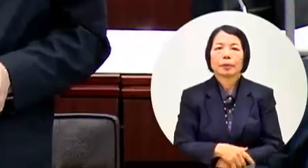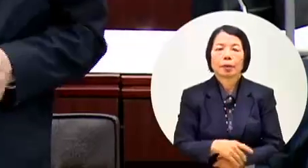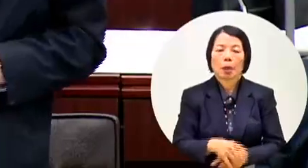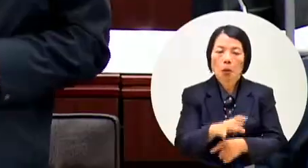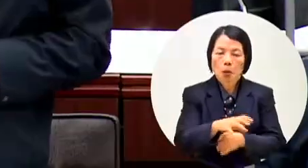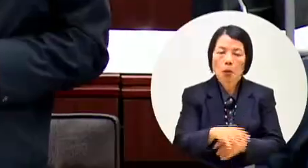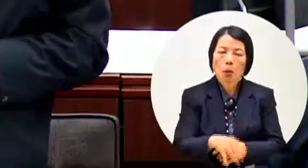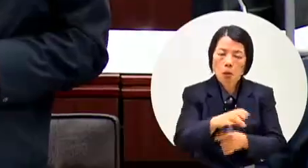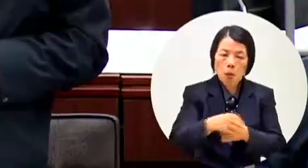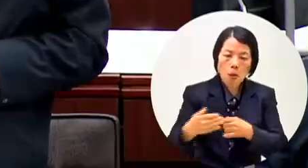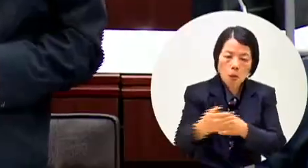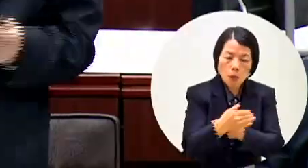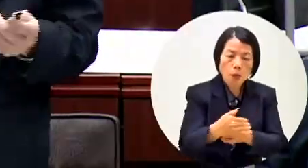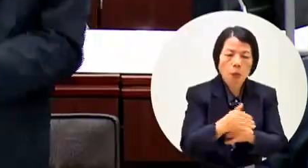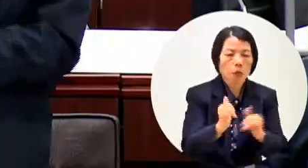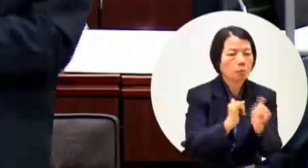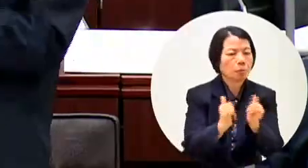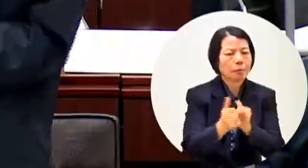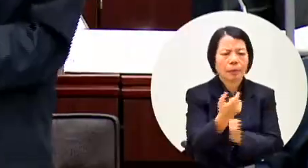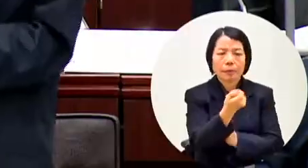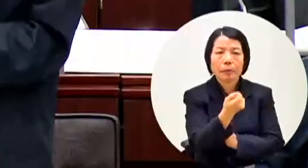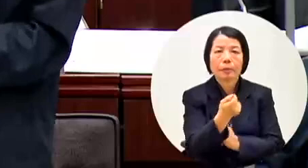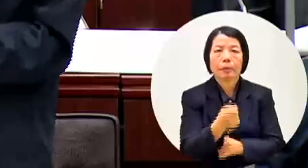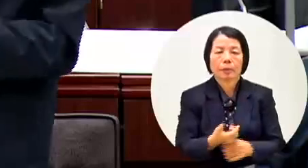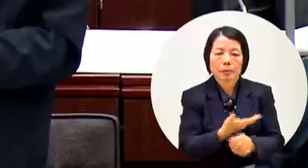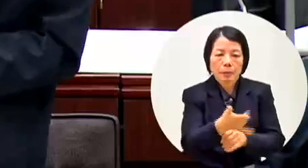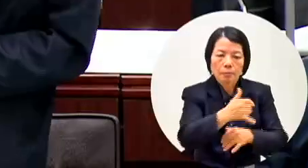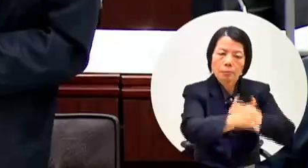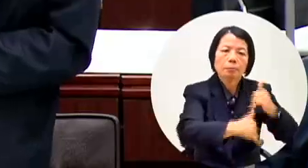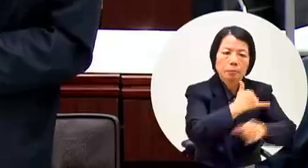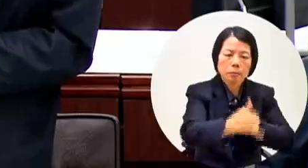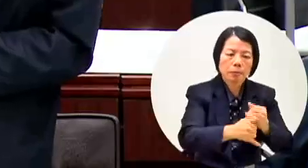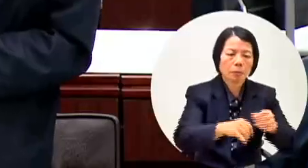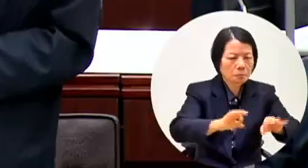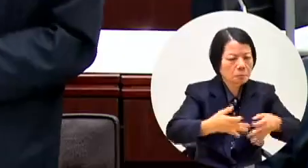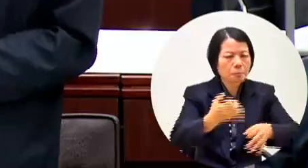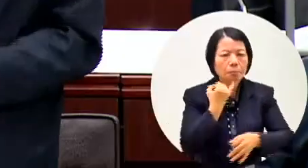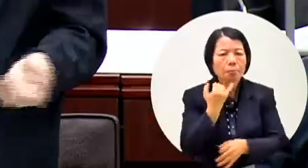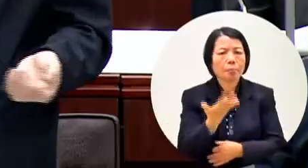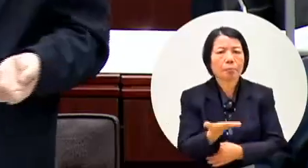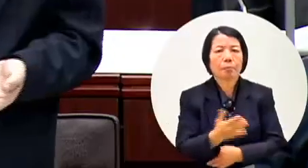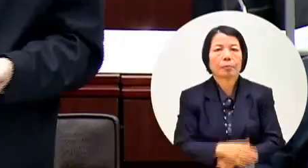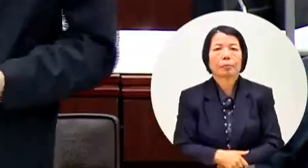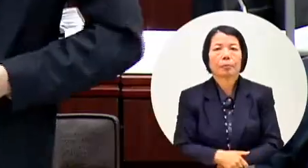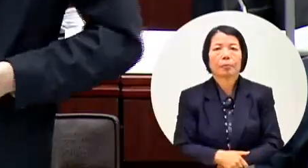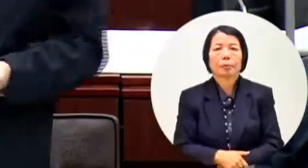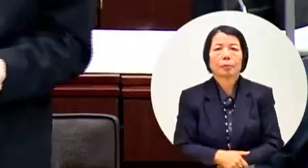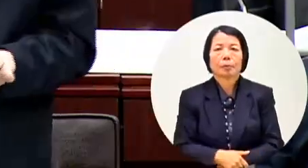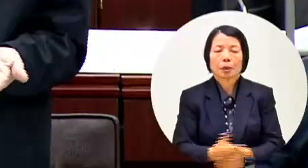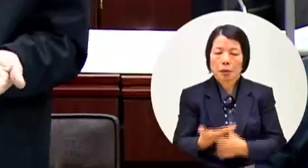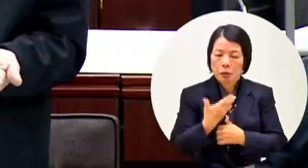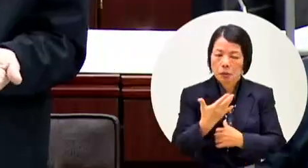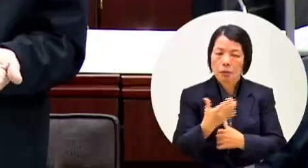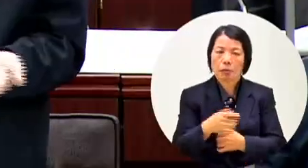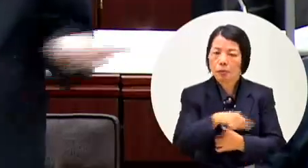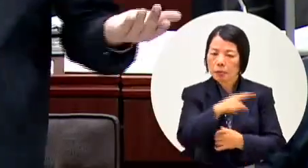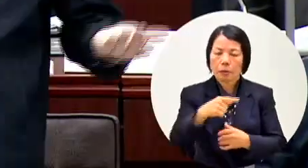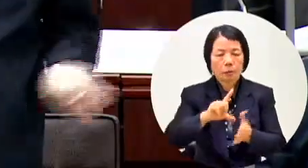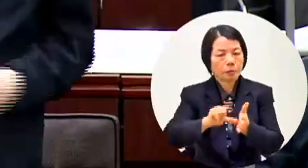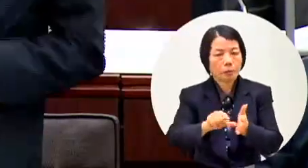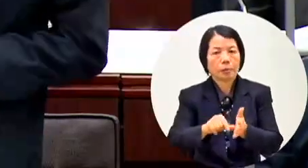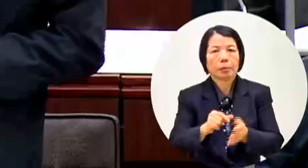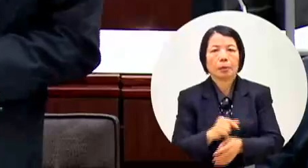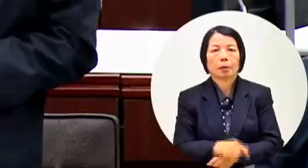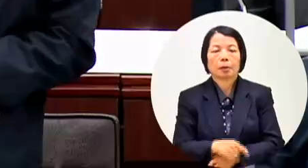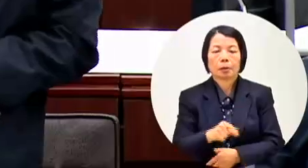是都是要养家活口的，我们让他们能多赚一点钱，为什么不做呢？好不好？我想给我们一点，给大家一点时间嘛，这